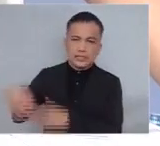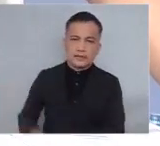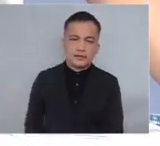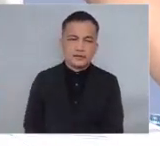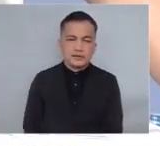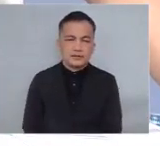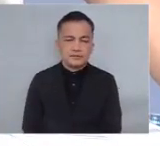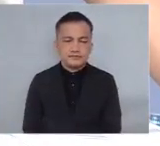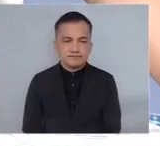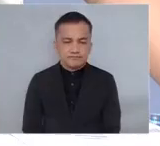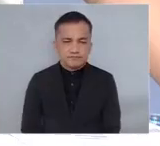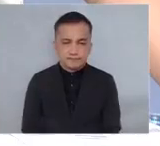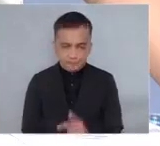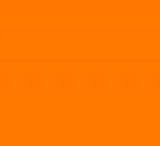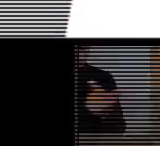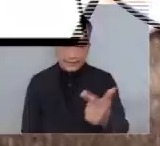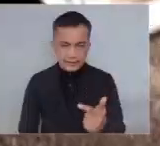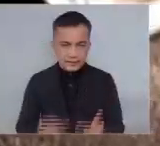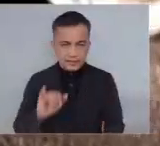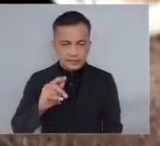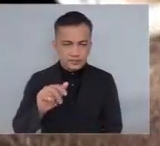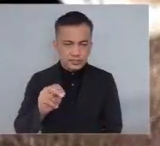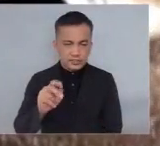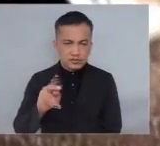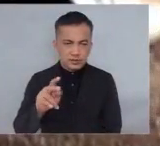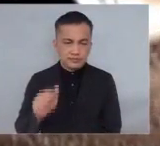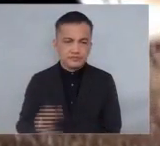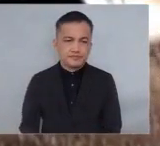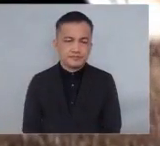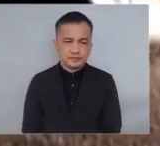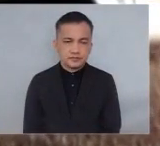balitang yan, si John Aroa.